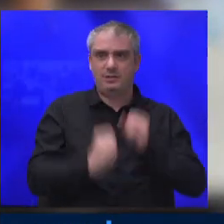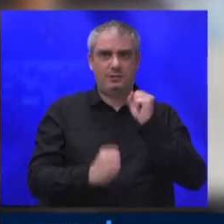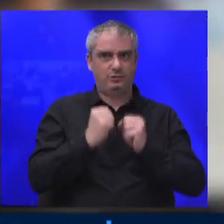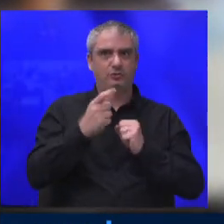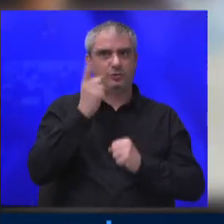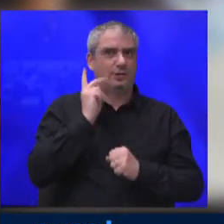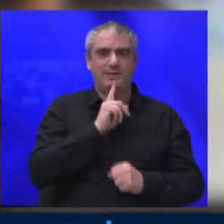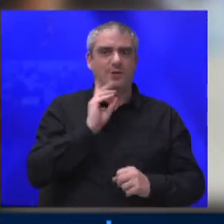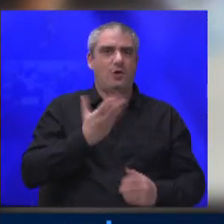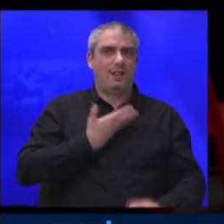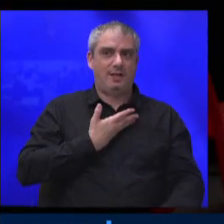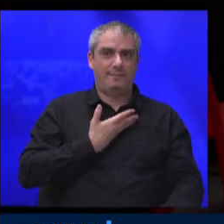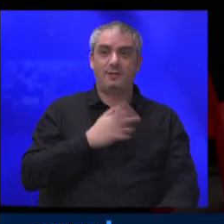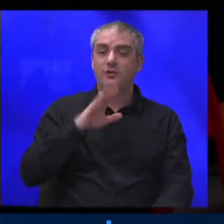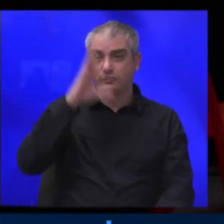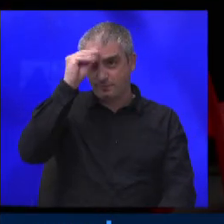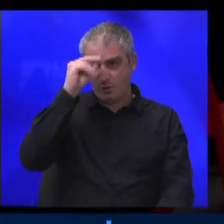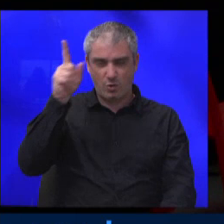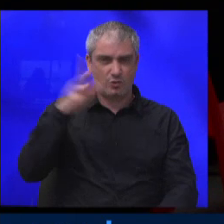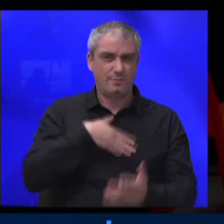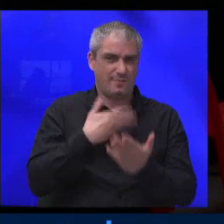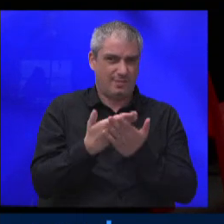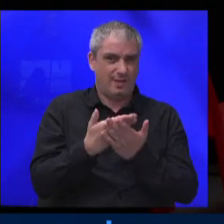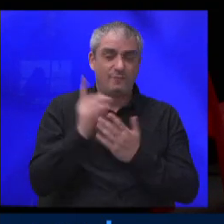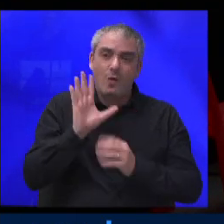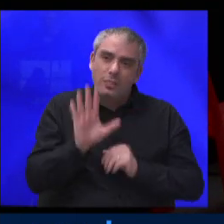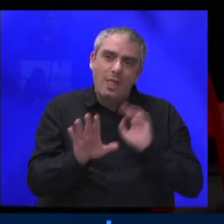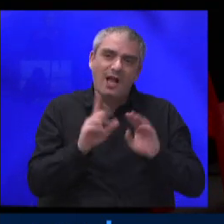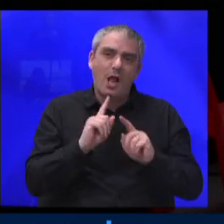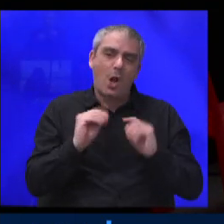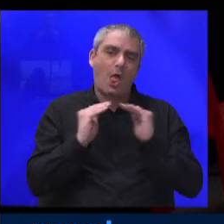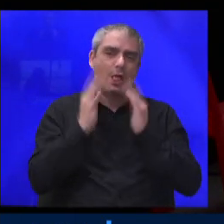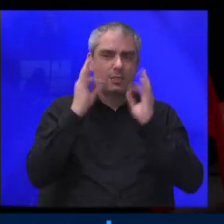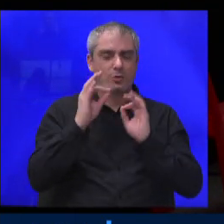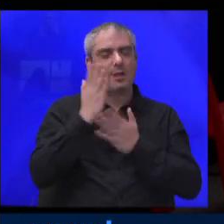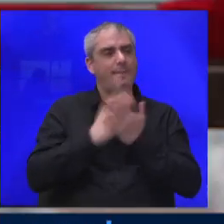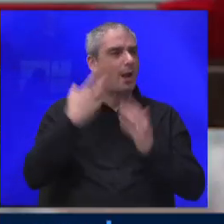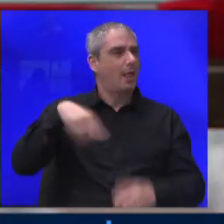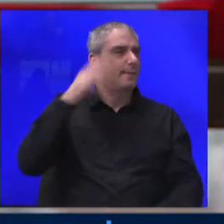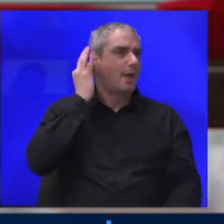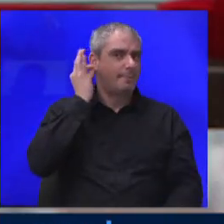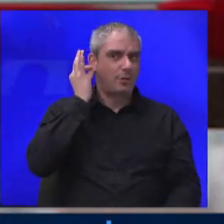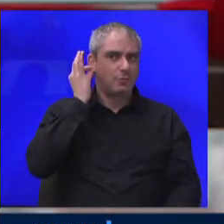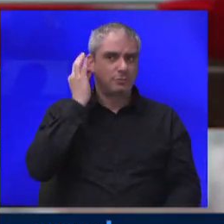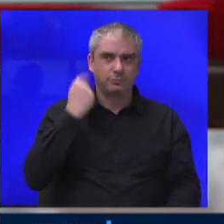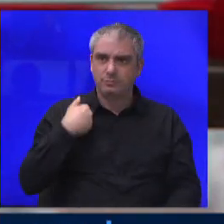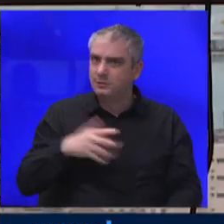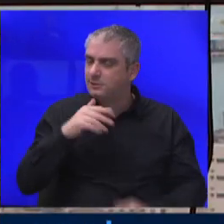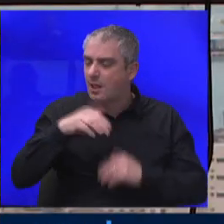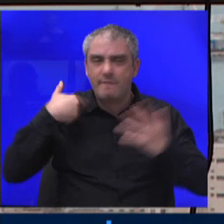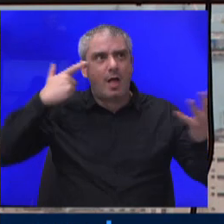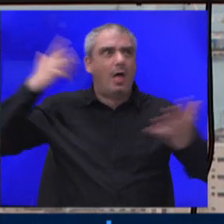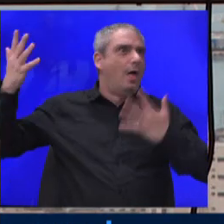יכולה לקבל. יש בחור שינשין שנהגה נגיעות בלתי נאותות בחלק מהבנות. יצאתי לרחוב ולא יודעת מה